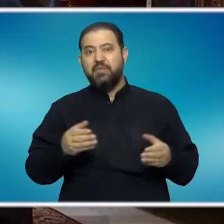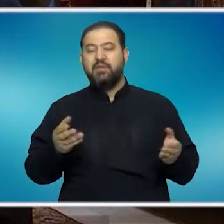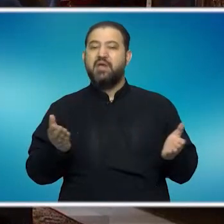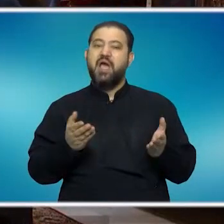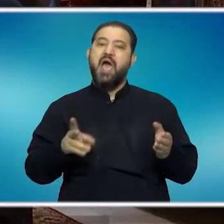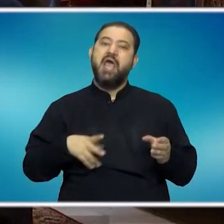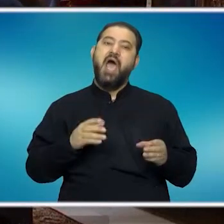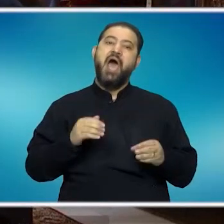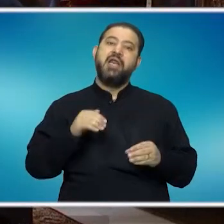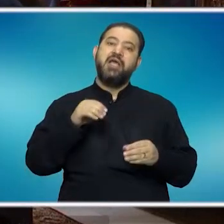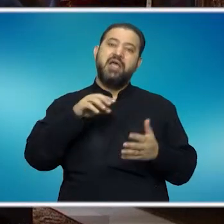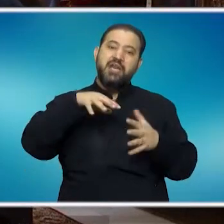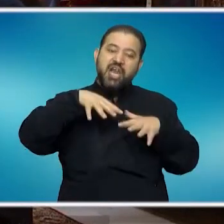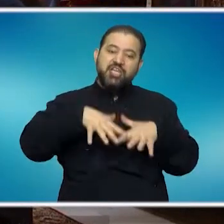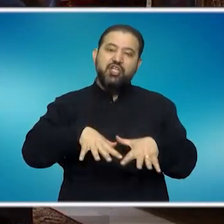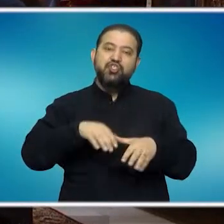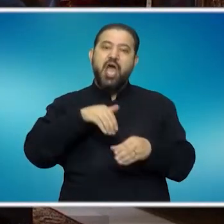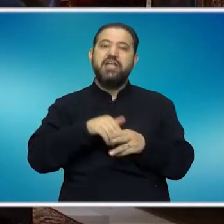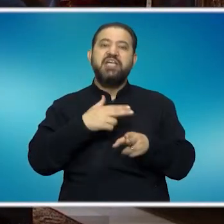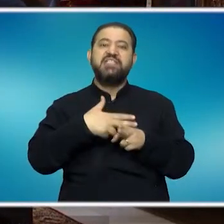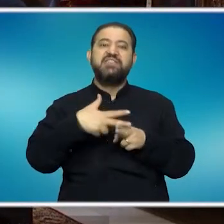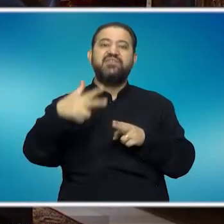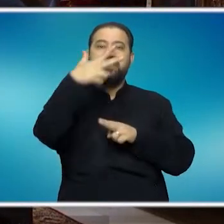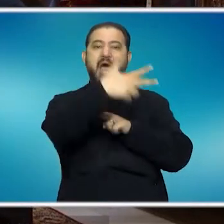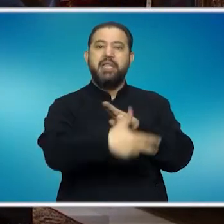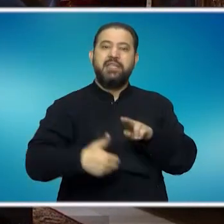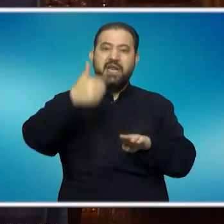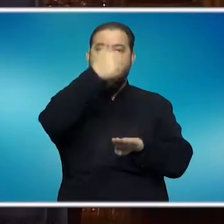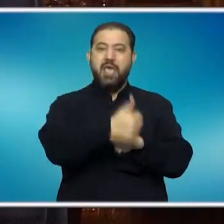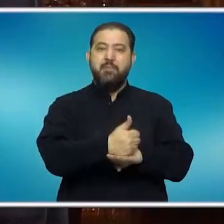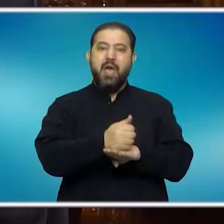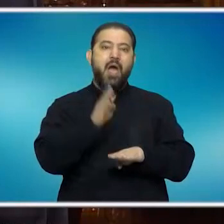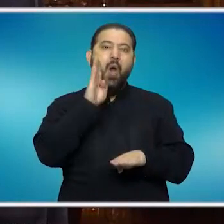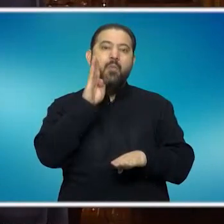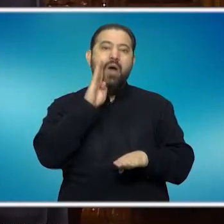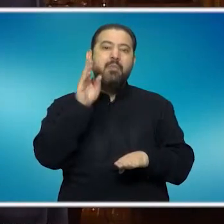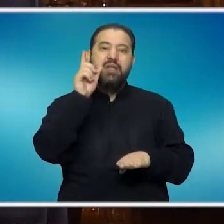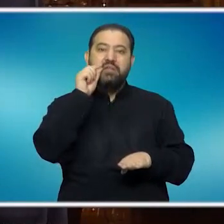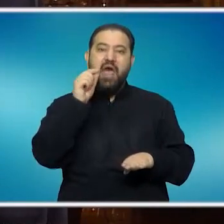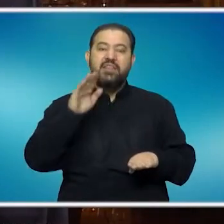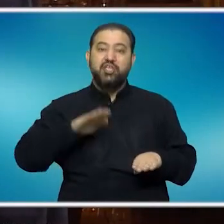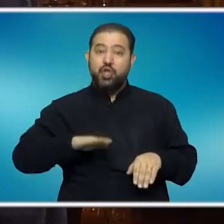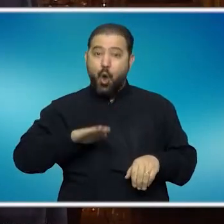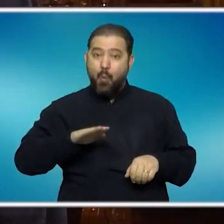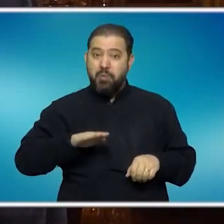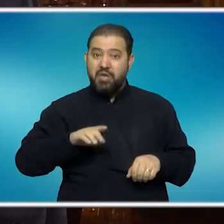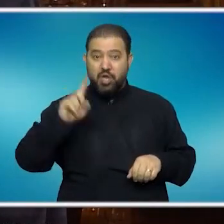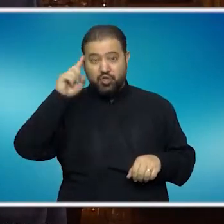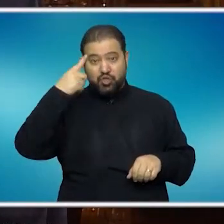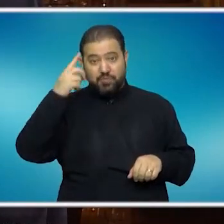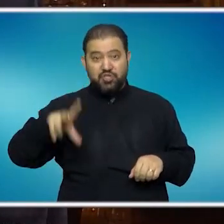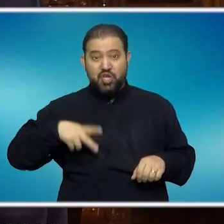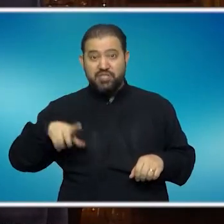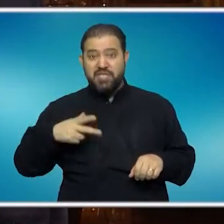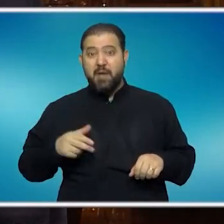paradigmă trinitară, nu? În Sfânta Treime, noi, ca tată, ca mamă și copil, înțelegeți? Noi știm ceea